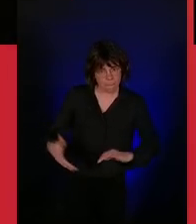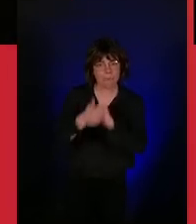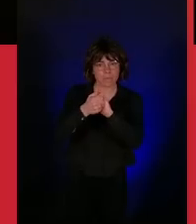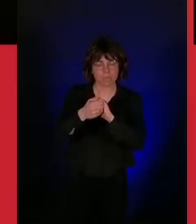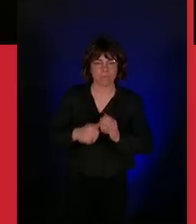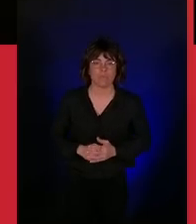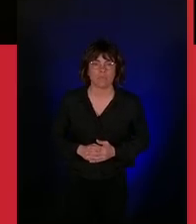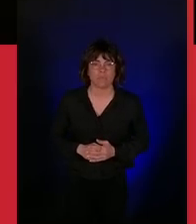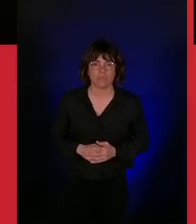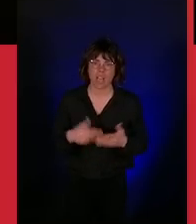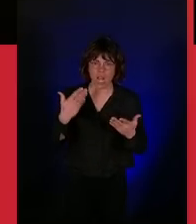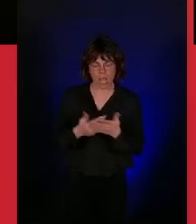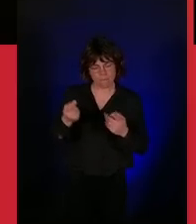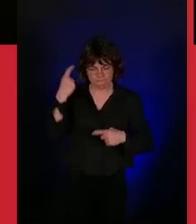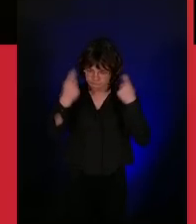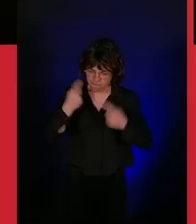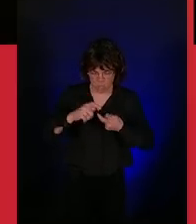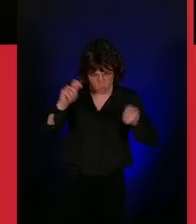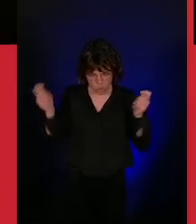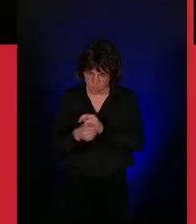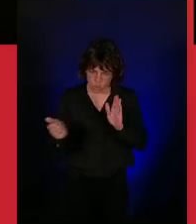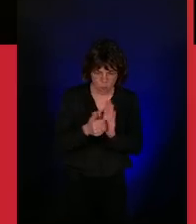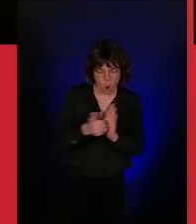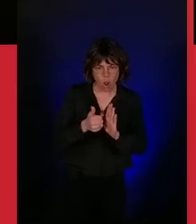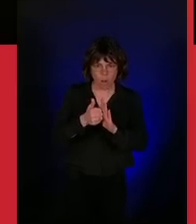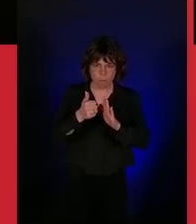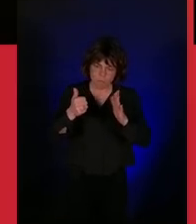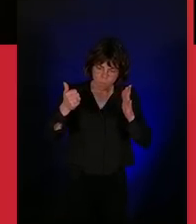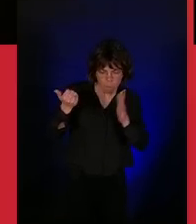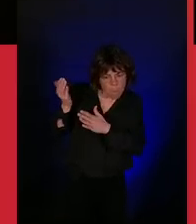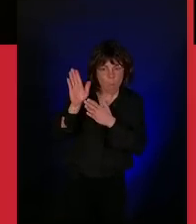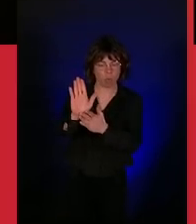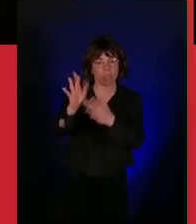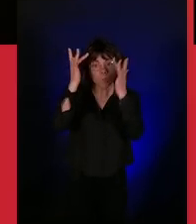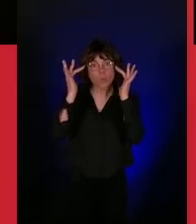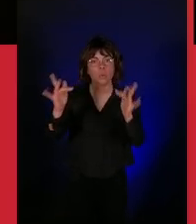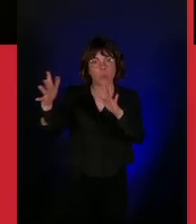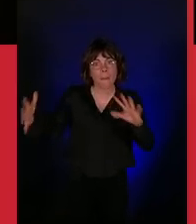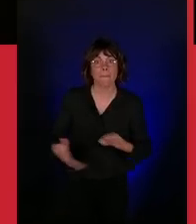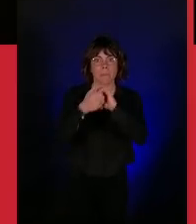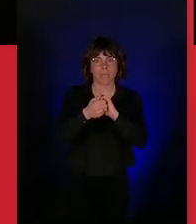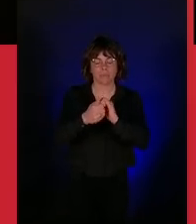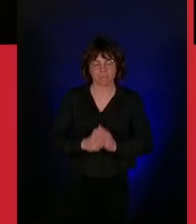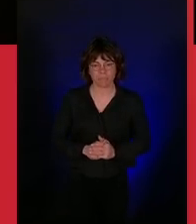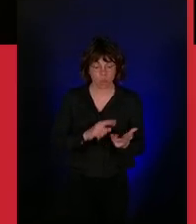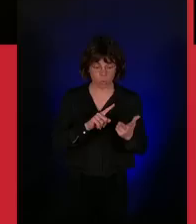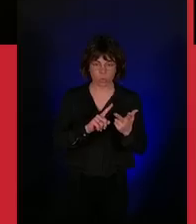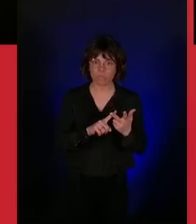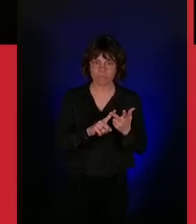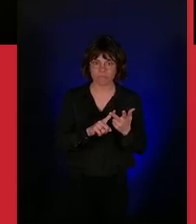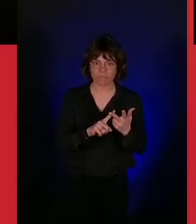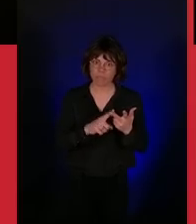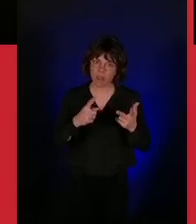nous avons changé de braquet pour clamer encore plus fort notre culture de la paix. Le troisième trait est de